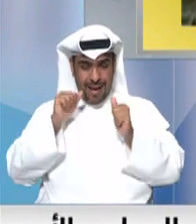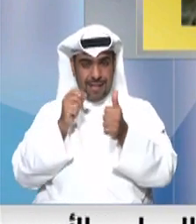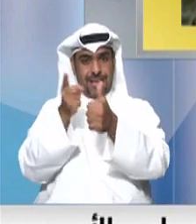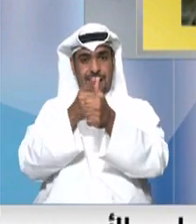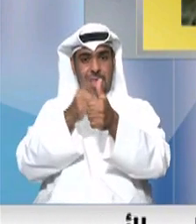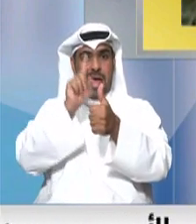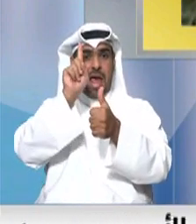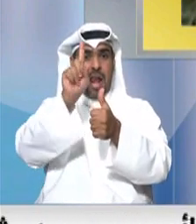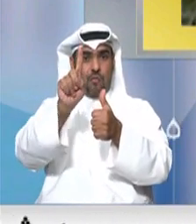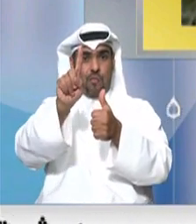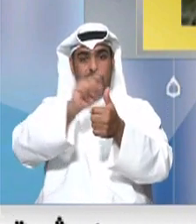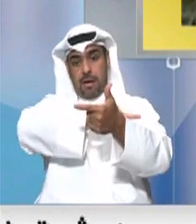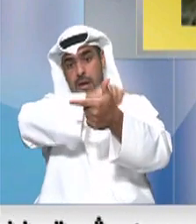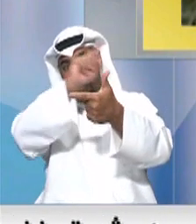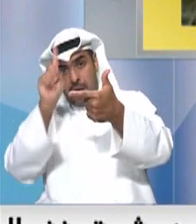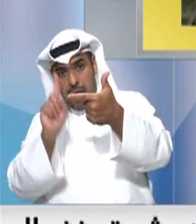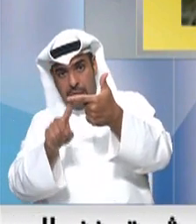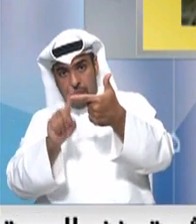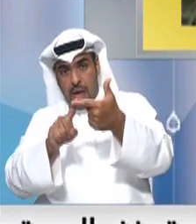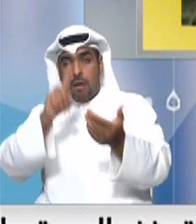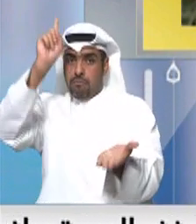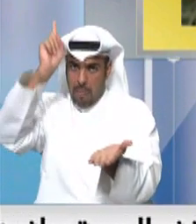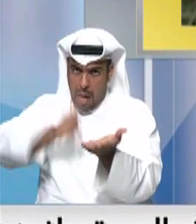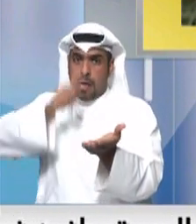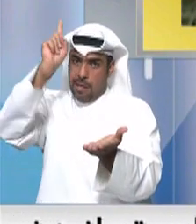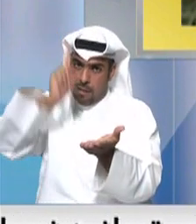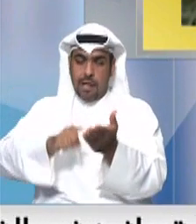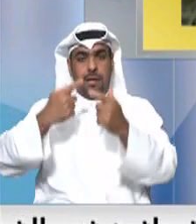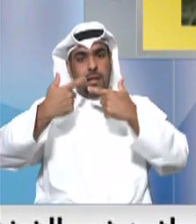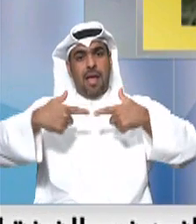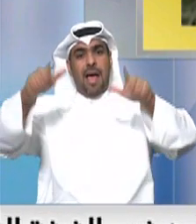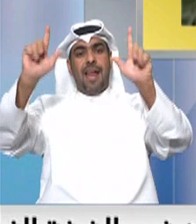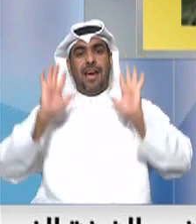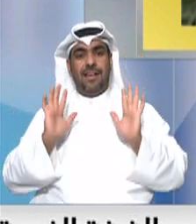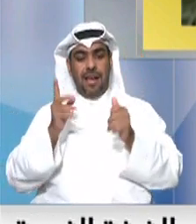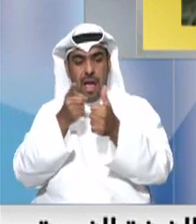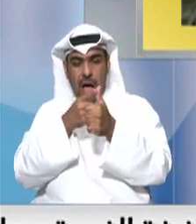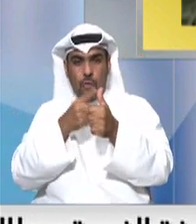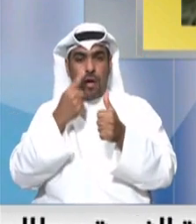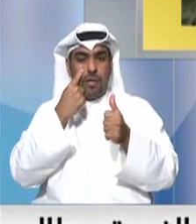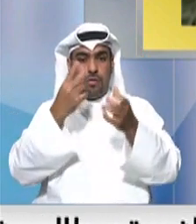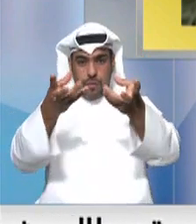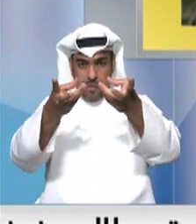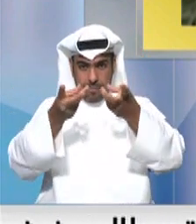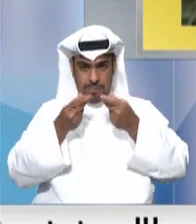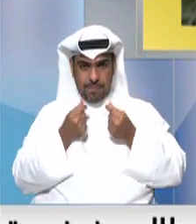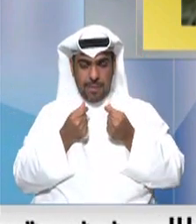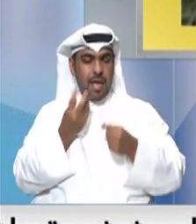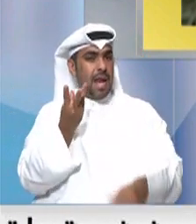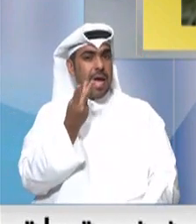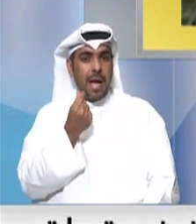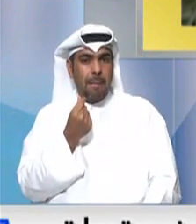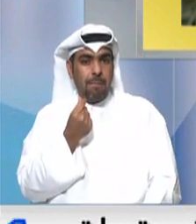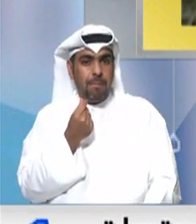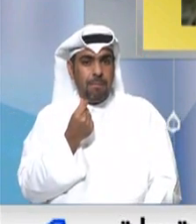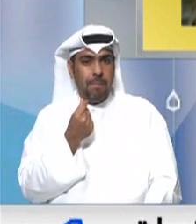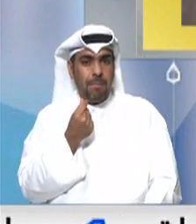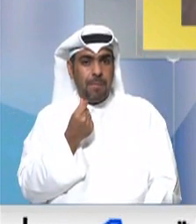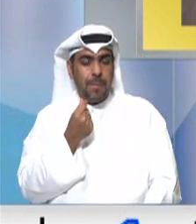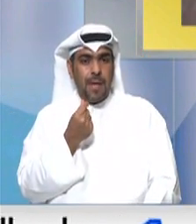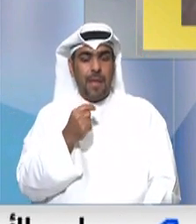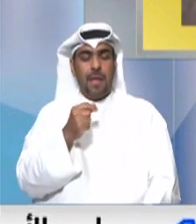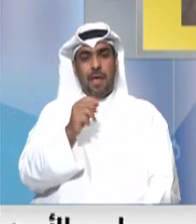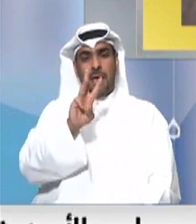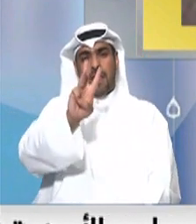إذا هو كما مجتمع في الانتخابات الإيرانية لأنه خلال 48 ساعة يبدأ الإعلان النتائج